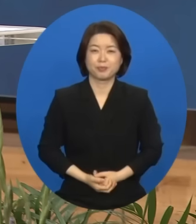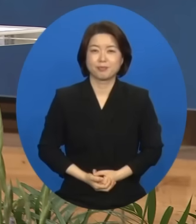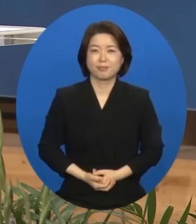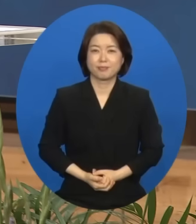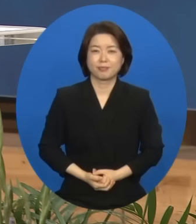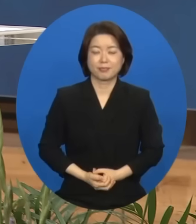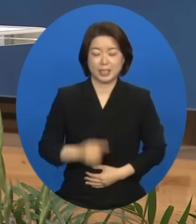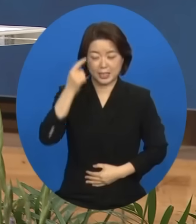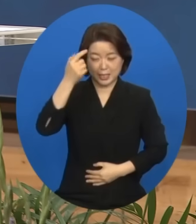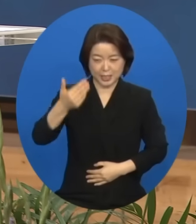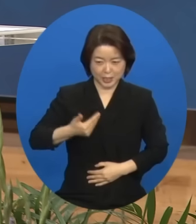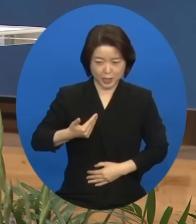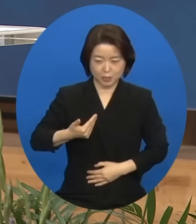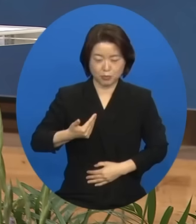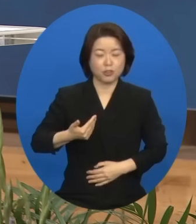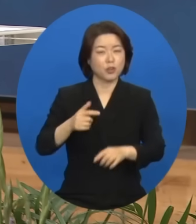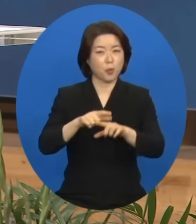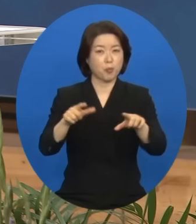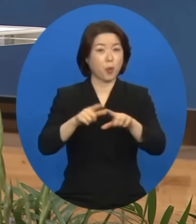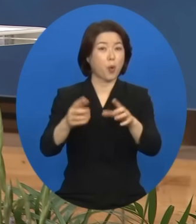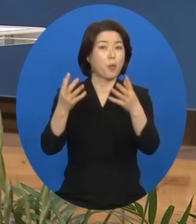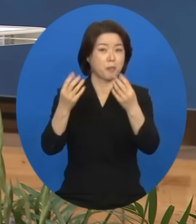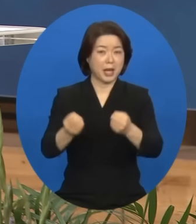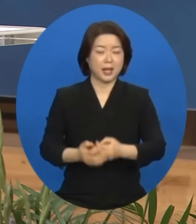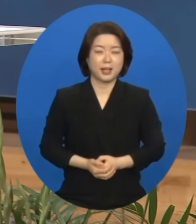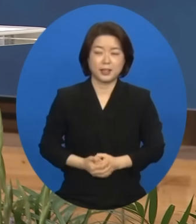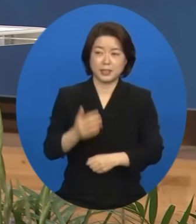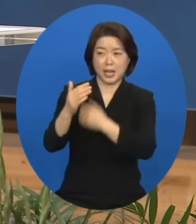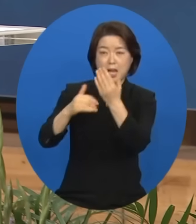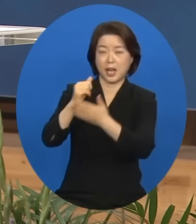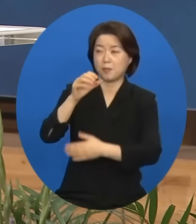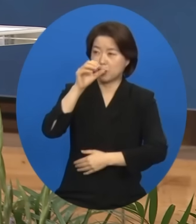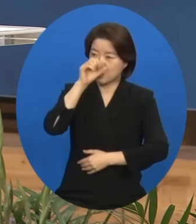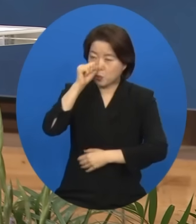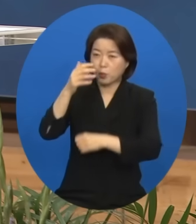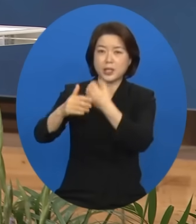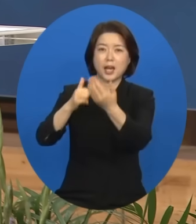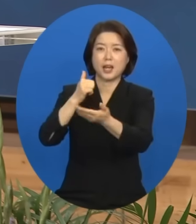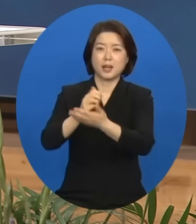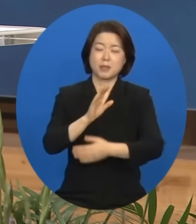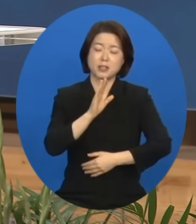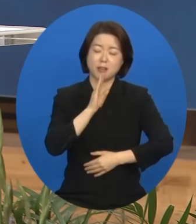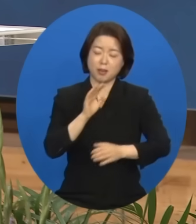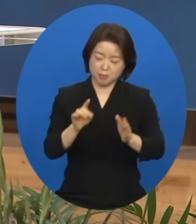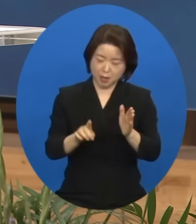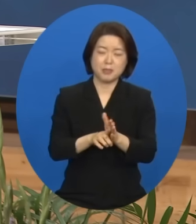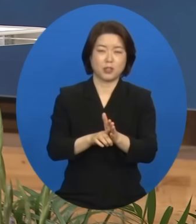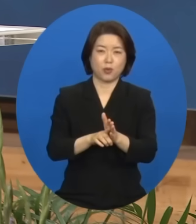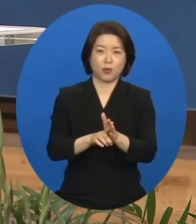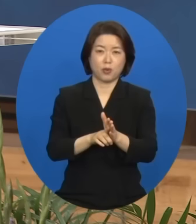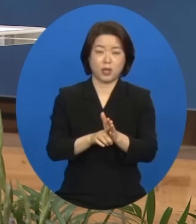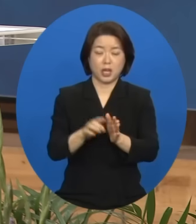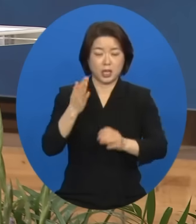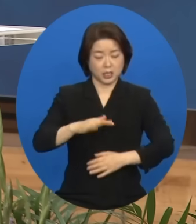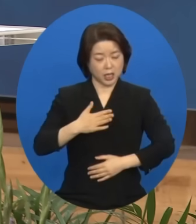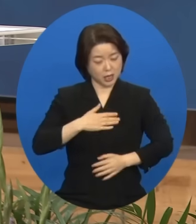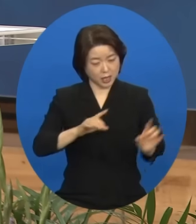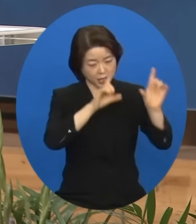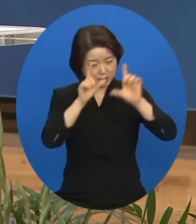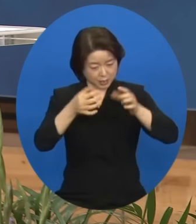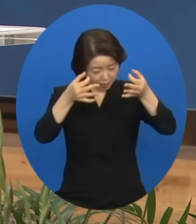이런 질문을 흔히 듣습니다. 하나님은 좋으신 하나님이신 것을 정말 믿는데 왜 내 삶